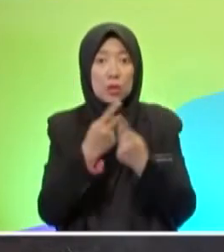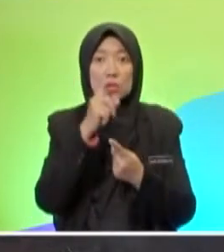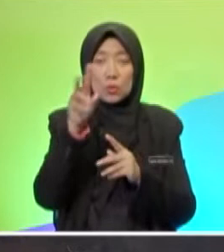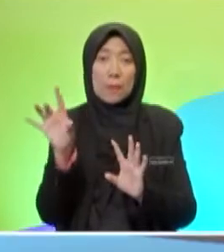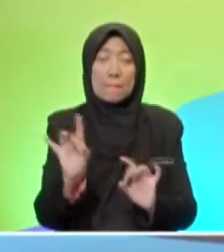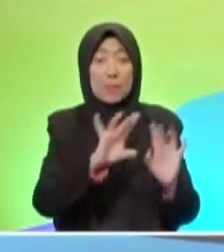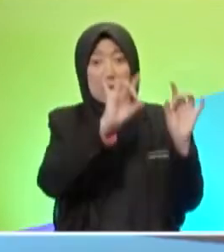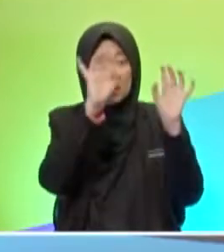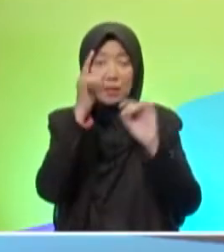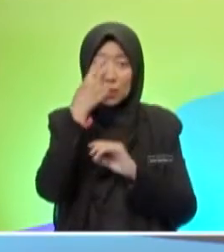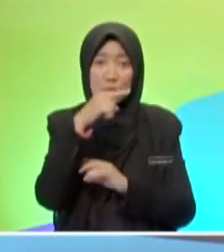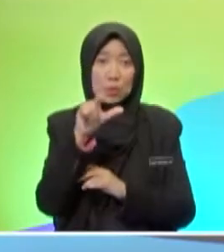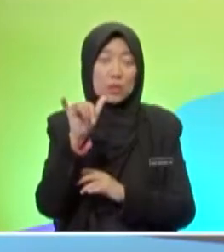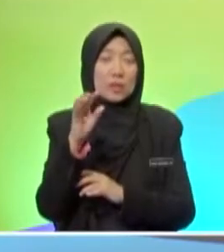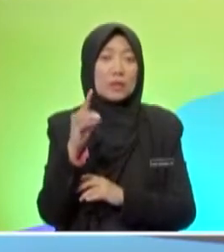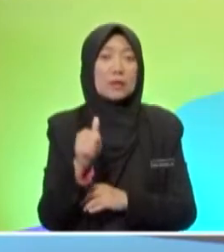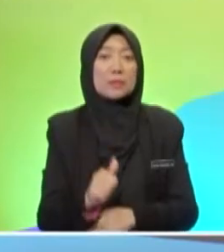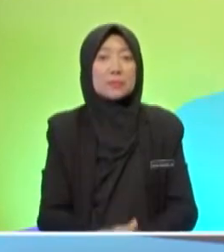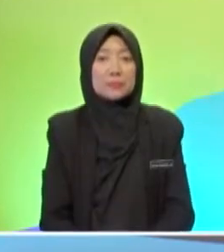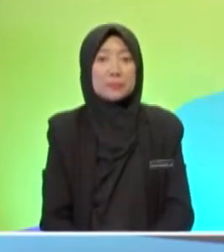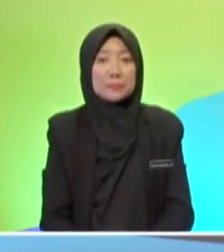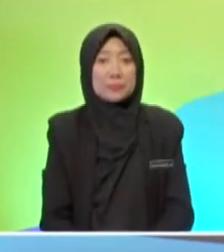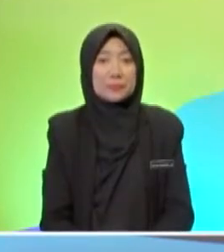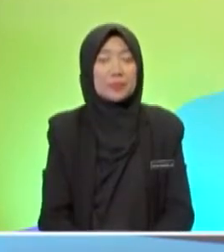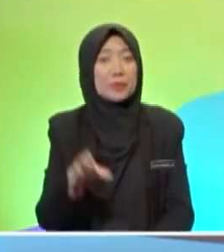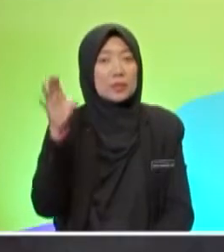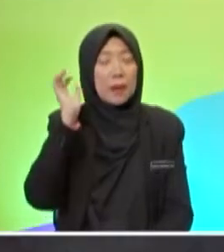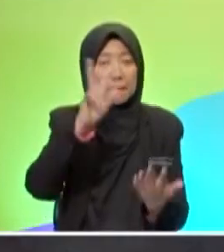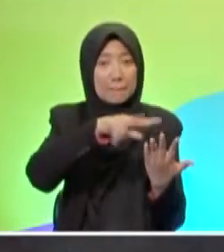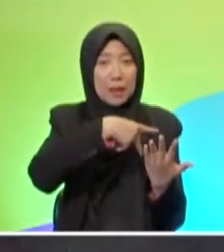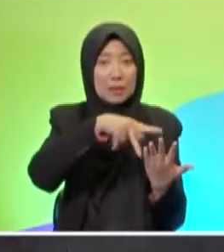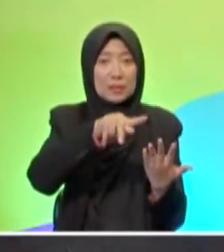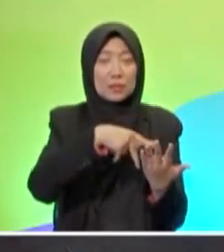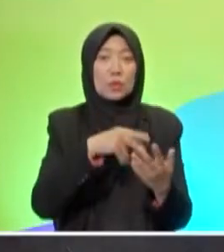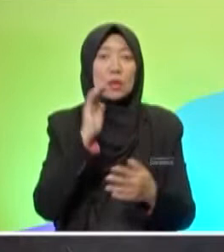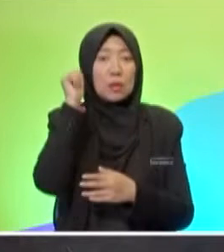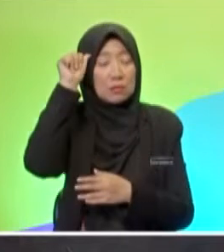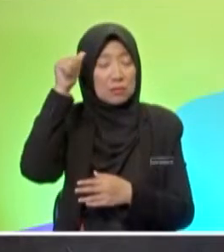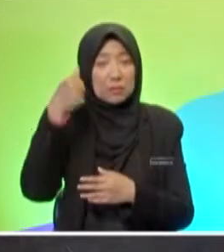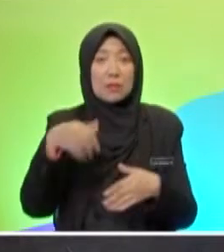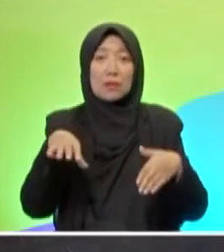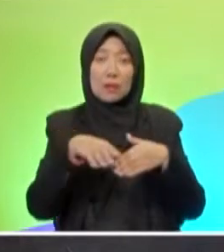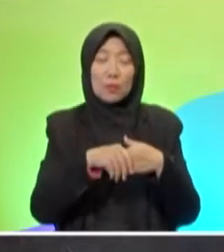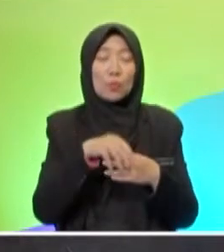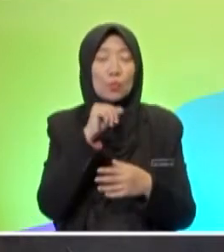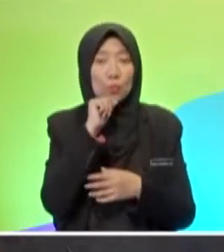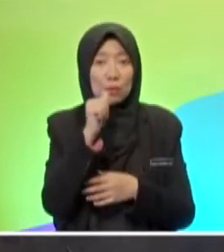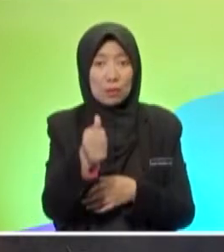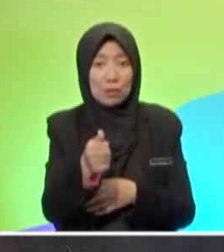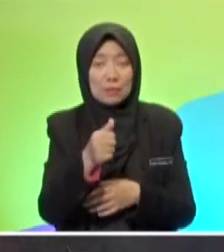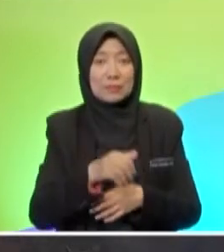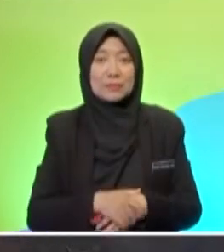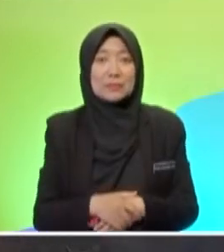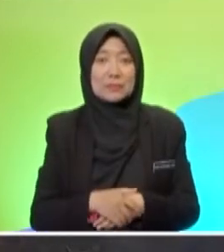botolnya misalnya pantun masuk meminang penyedih Oke kita pasti